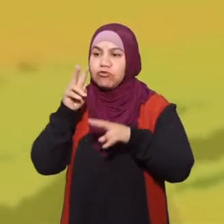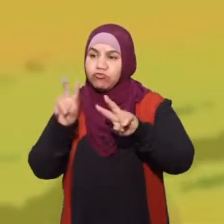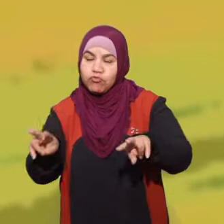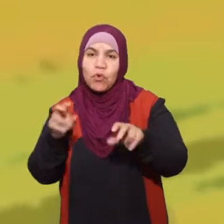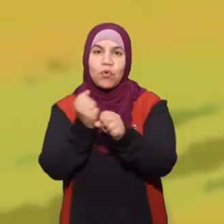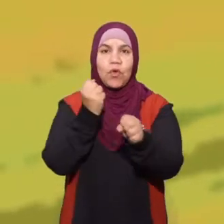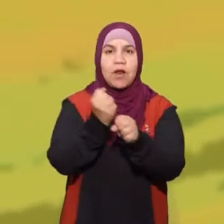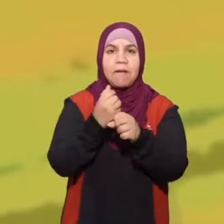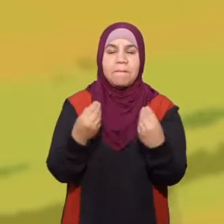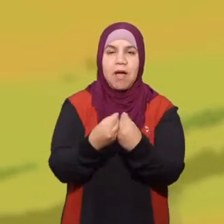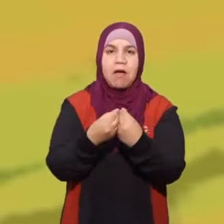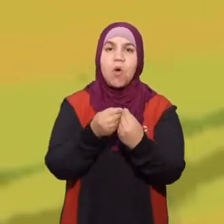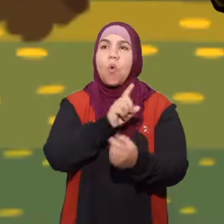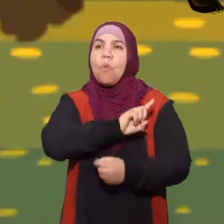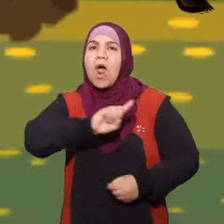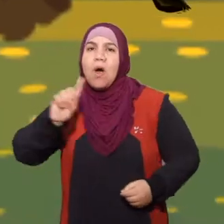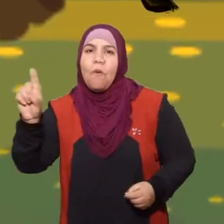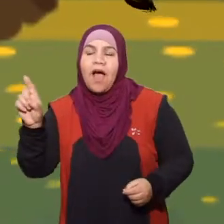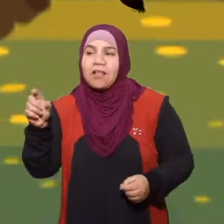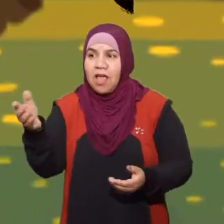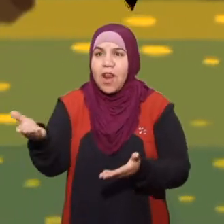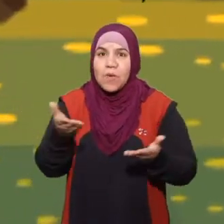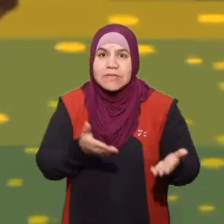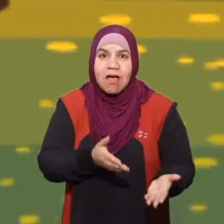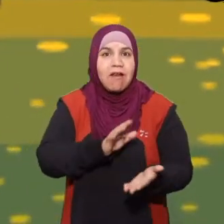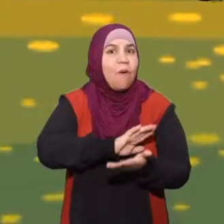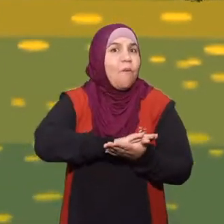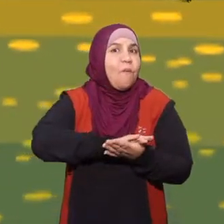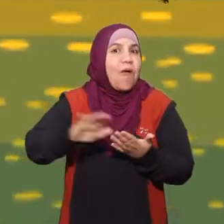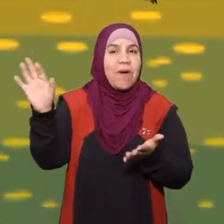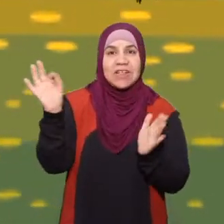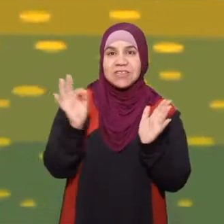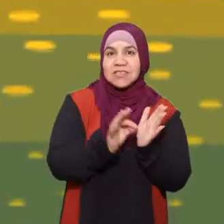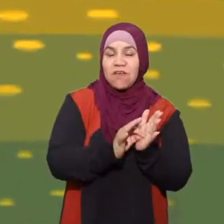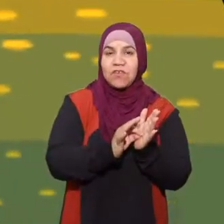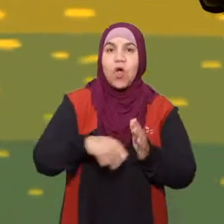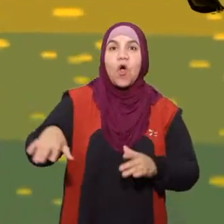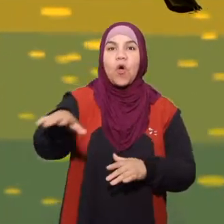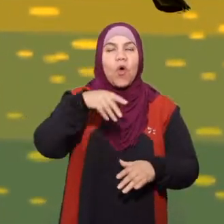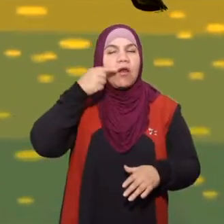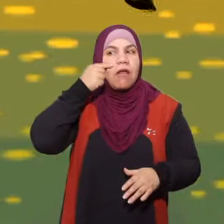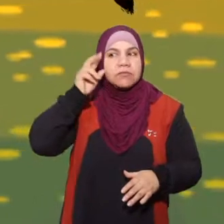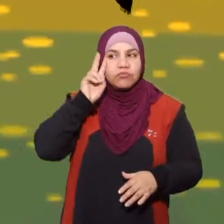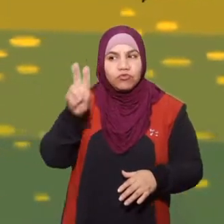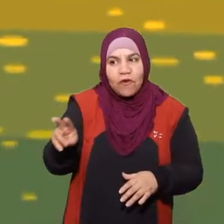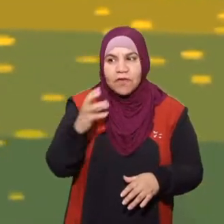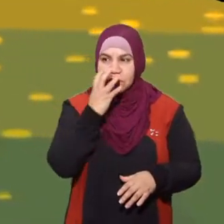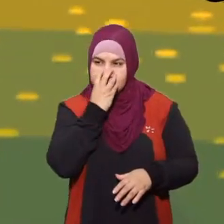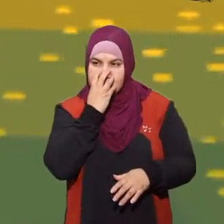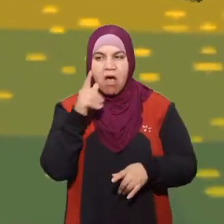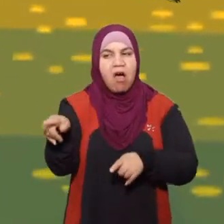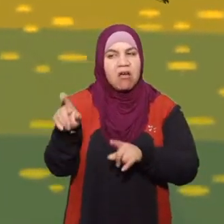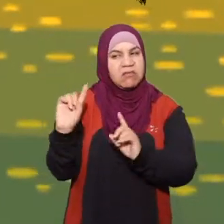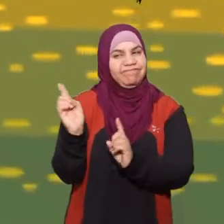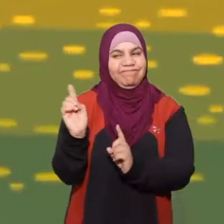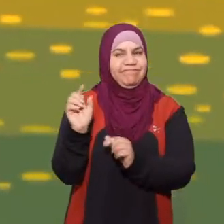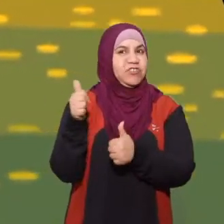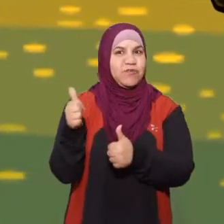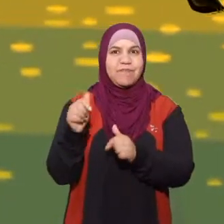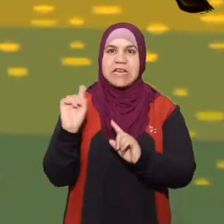فيها، لكن أحداً لم يقبل أن يشغله. كان الكل يشك فيه وفي